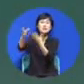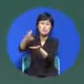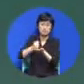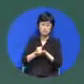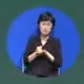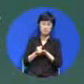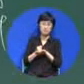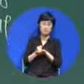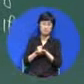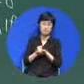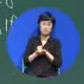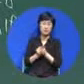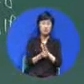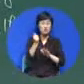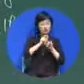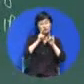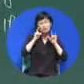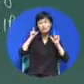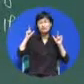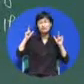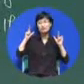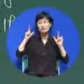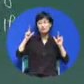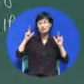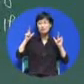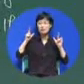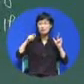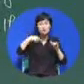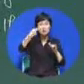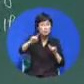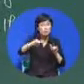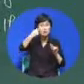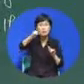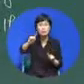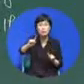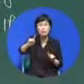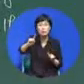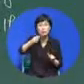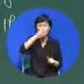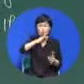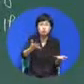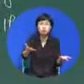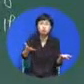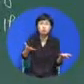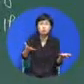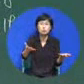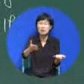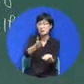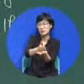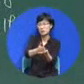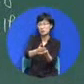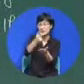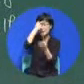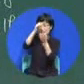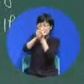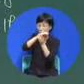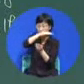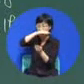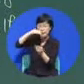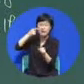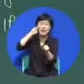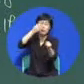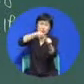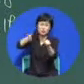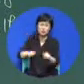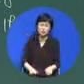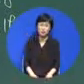year, a thousand years. 성공이 말 겁니까? 밤부터 죽을 겁니다. Answers in advance. 그렇잖아요. 기도를 바르게 해야 돼요. So you need to pray 제일 correctly.